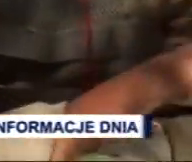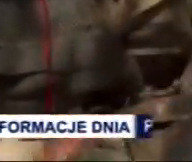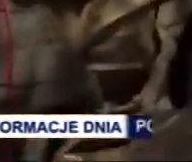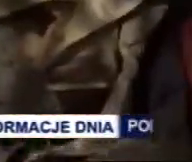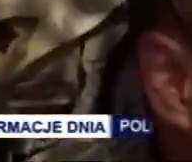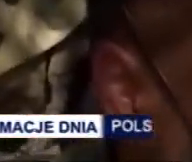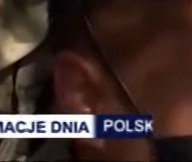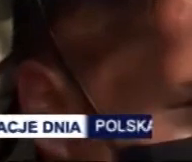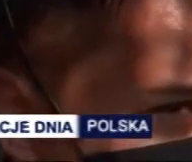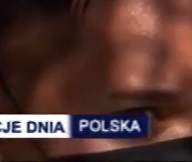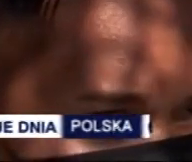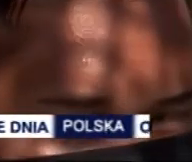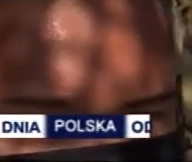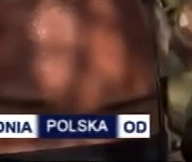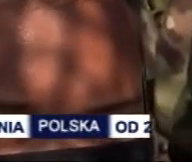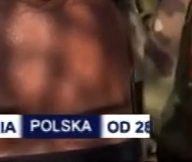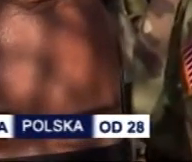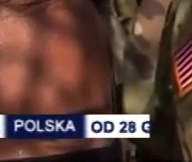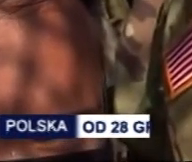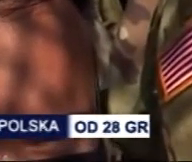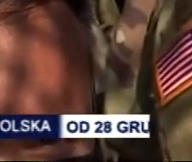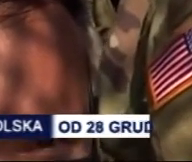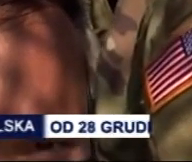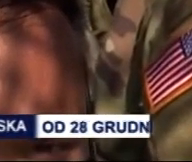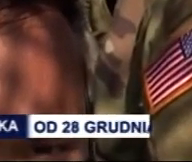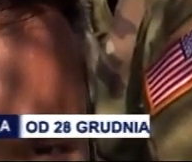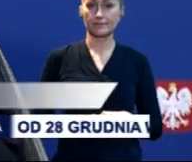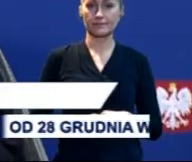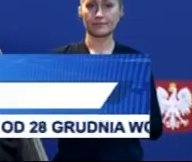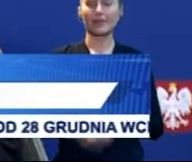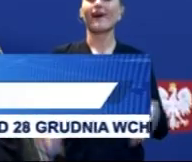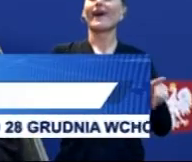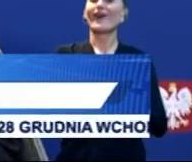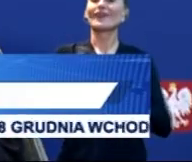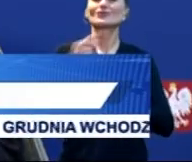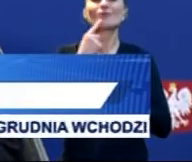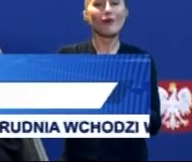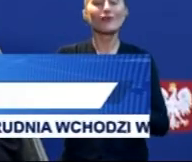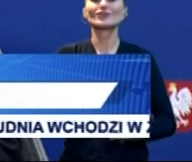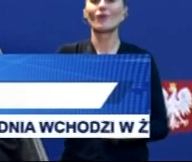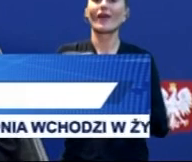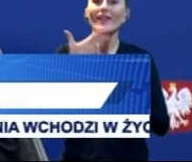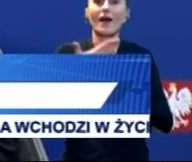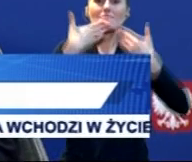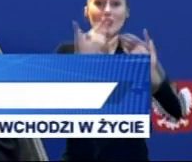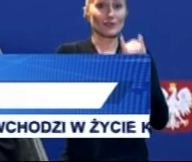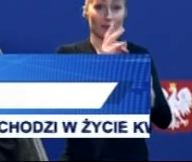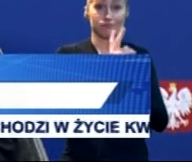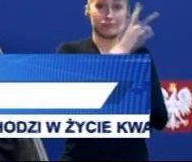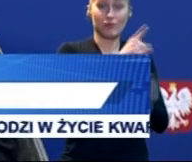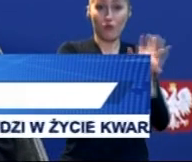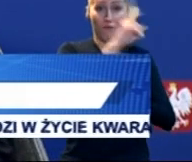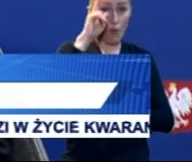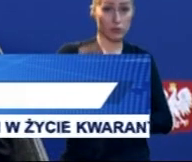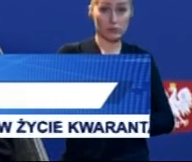Współpraca z amerykańską armią to ogromna szansa dla rozwoju polskich przedsiębiorstw. To jest otwarcie drzwi do zamówień